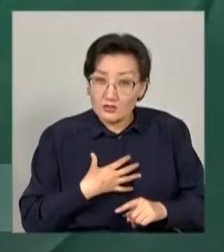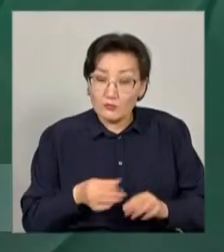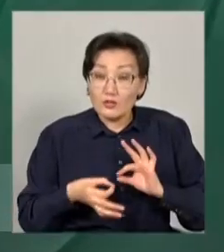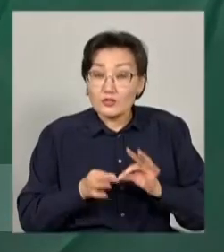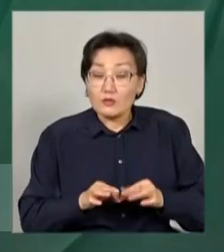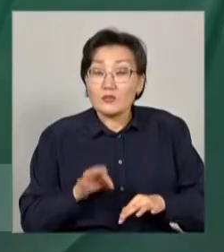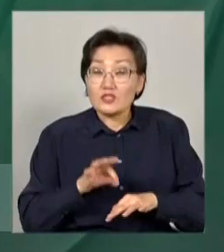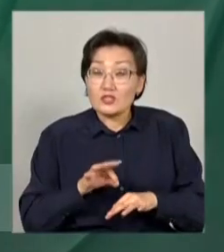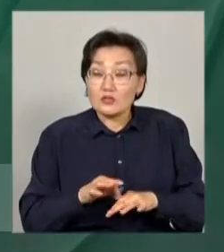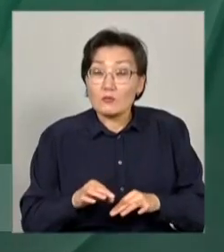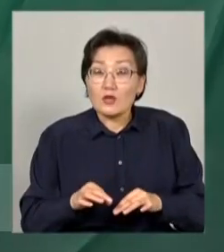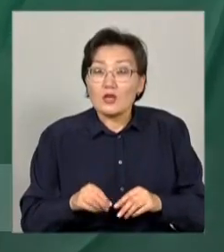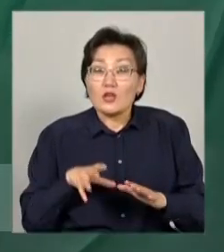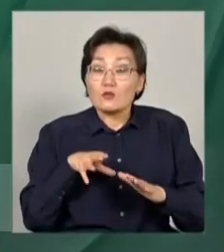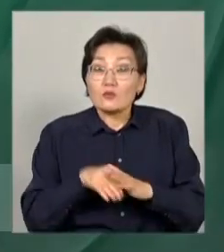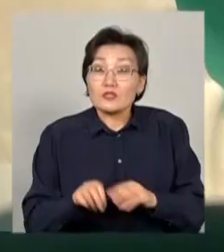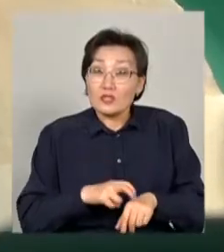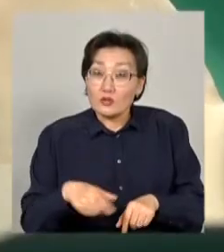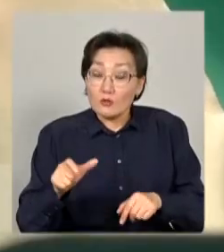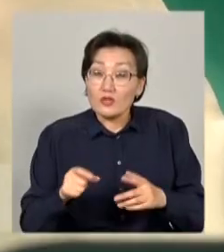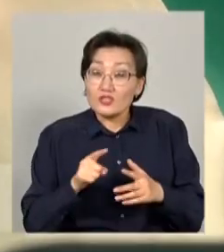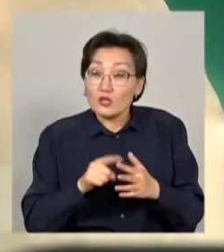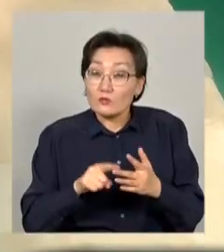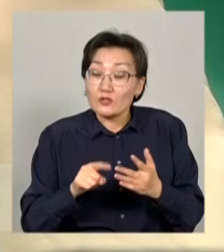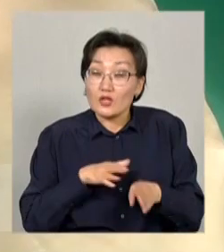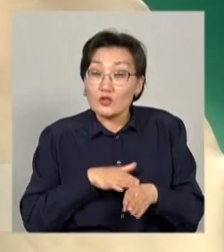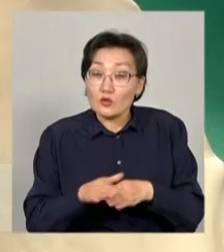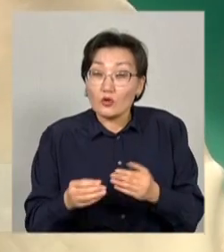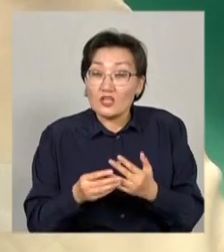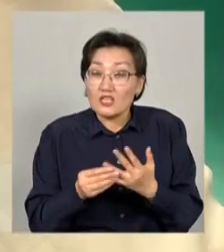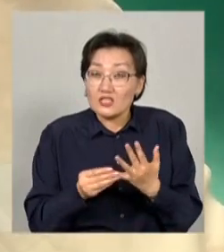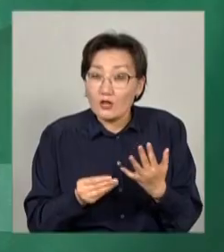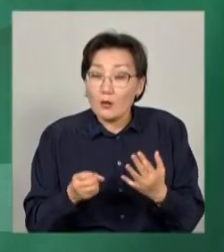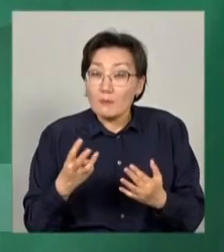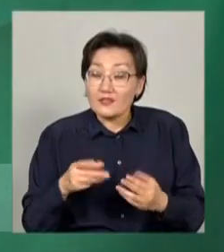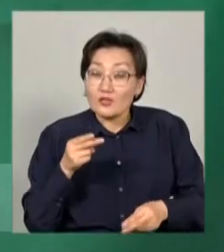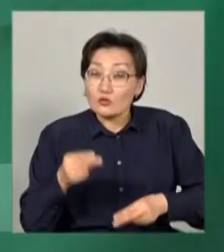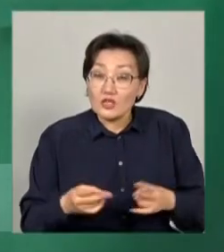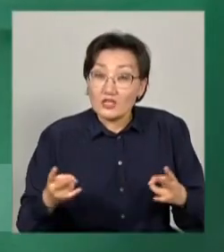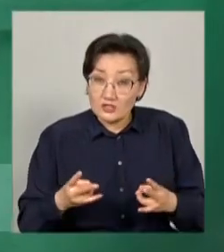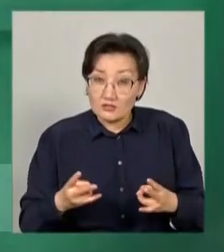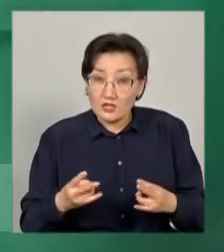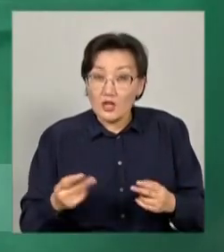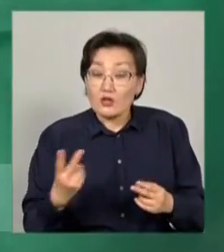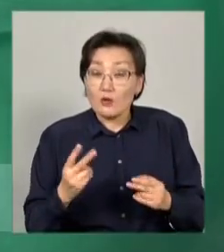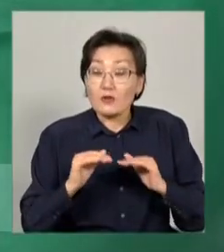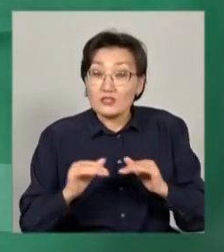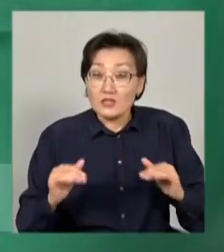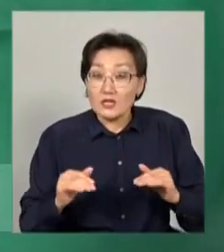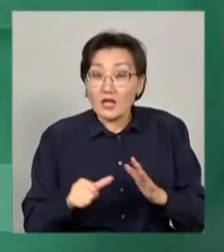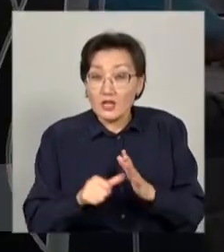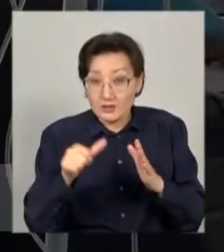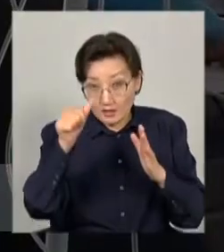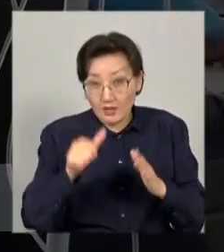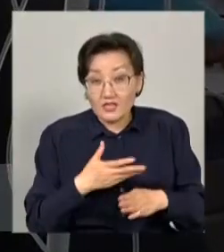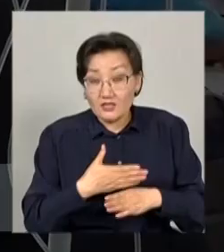күрделі патологиялардың бірі деген дәрігерлер саусақтарды толық ашу үшін бірнеше отаға жеттейді. Енді қос бүлдіршінді 6 айдан